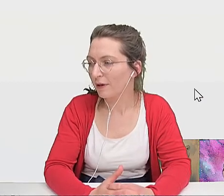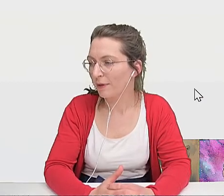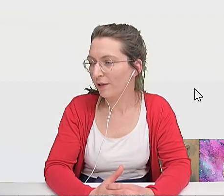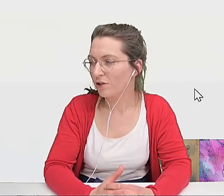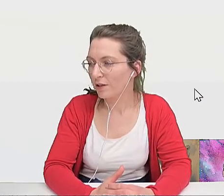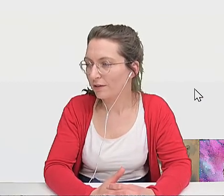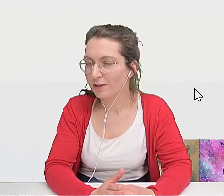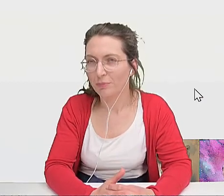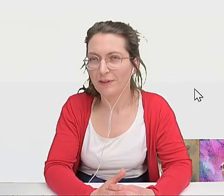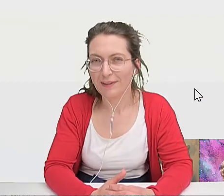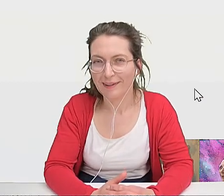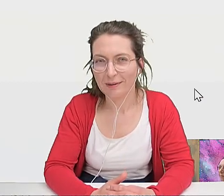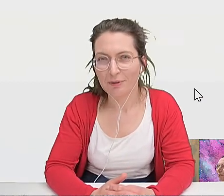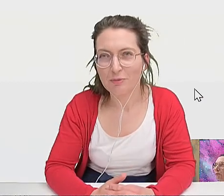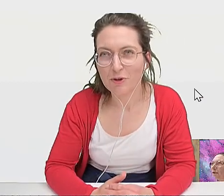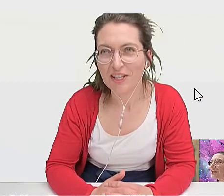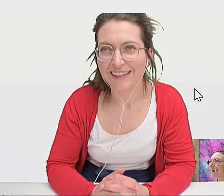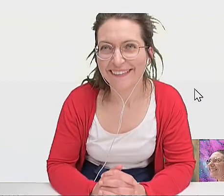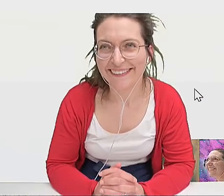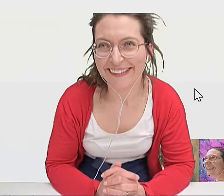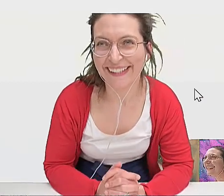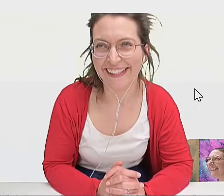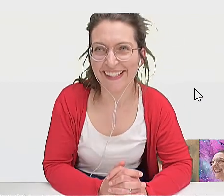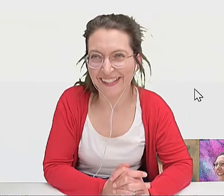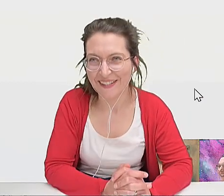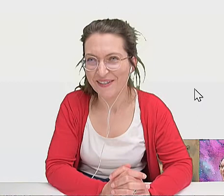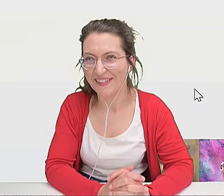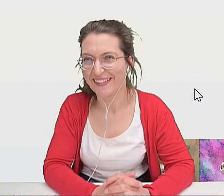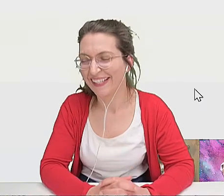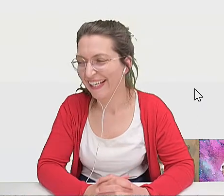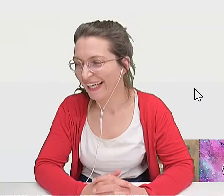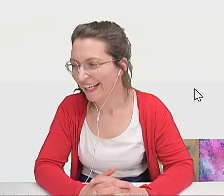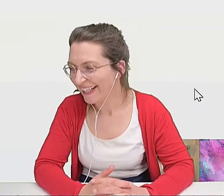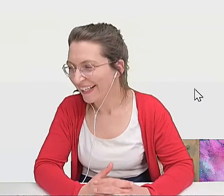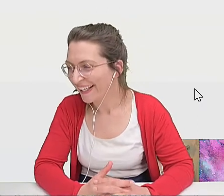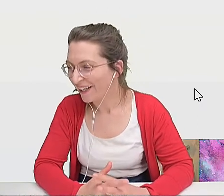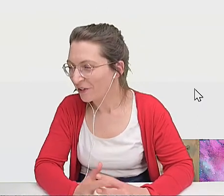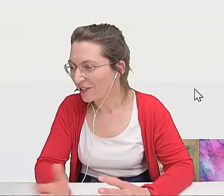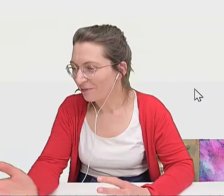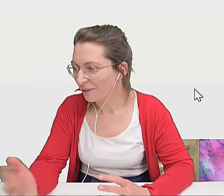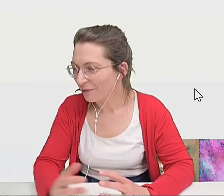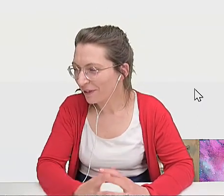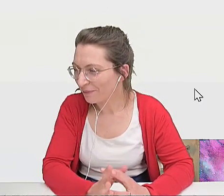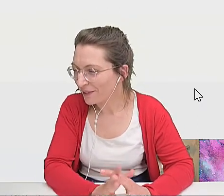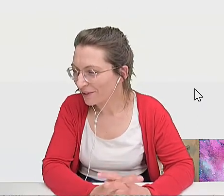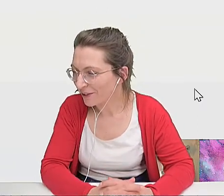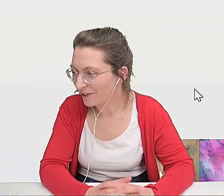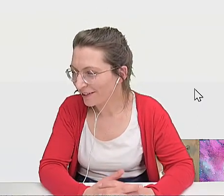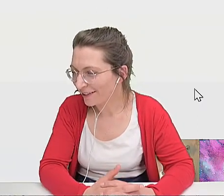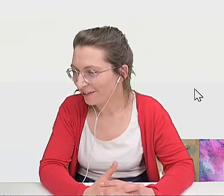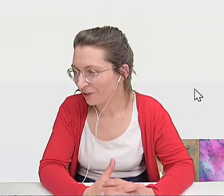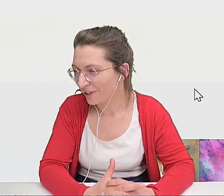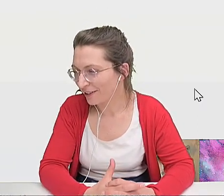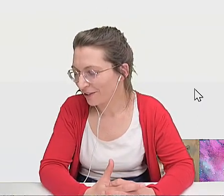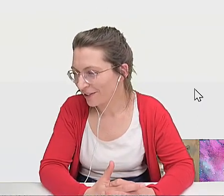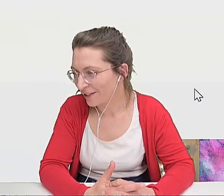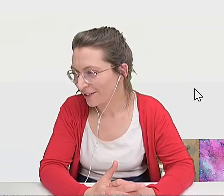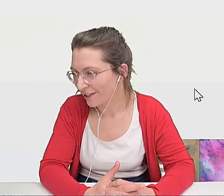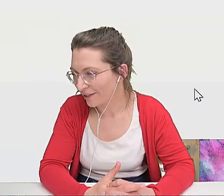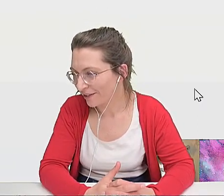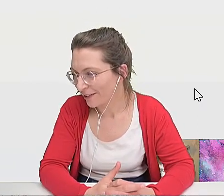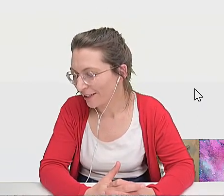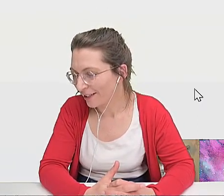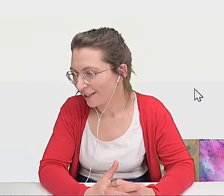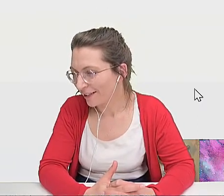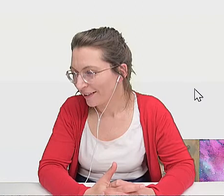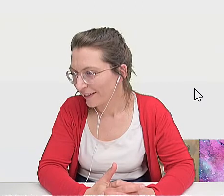eine Aufgabe anschauen? Ich bin mutig. Aus den Wettbewerben hier? Aus den Wettbewerben, die dort sind,